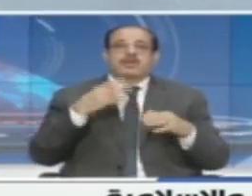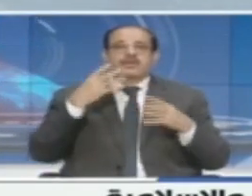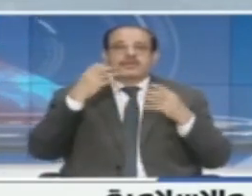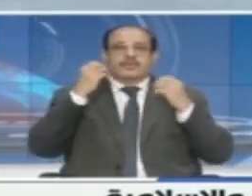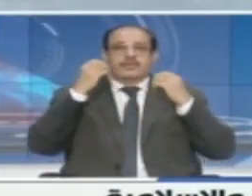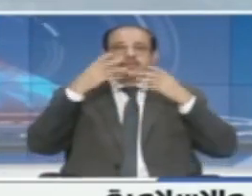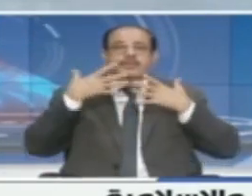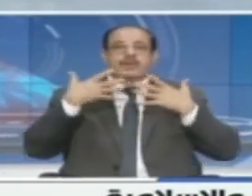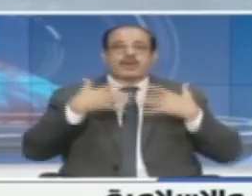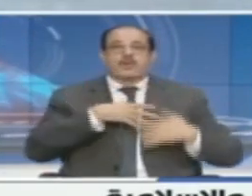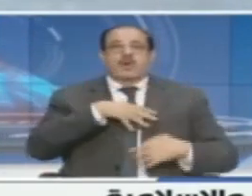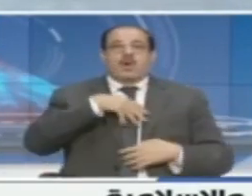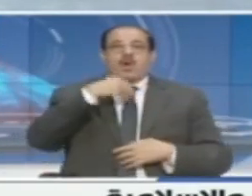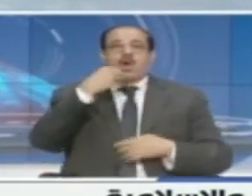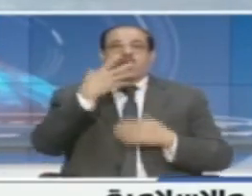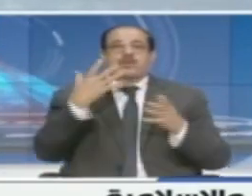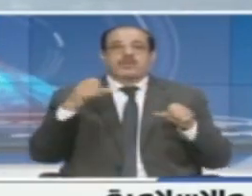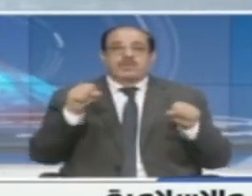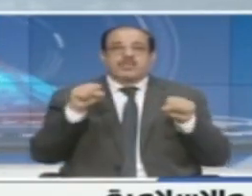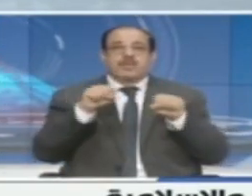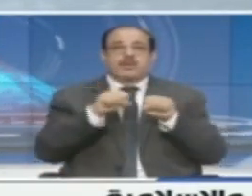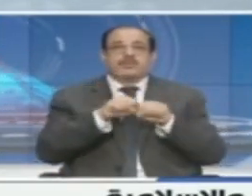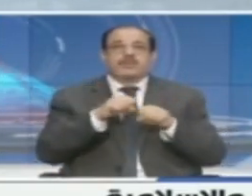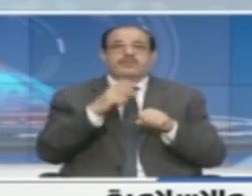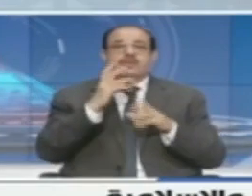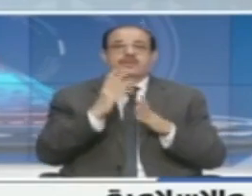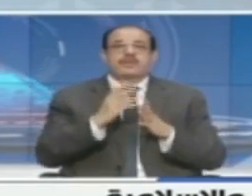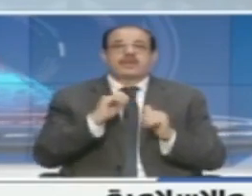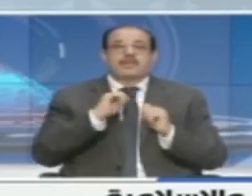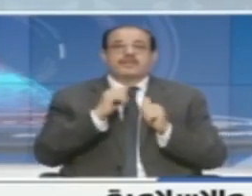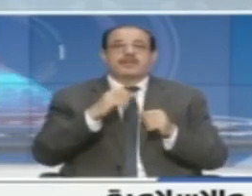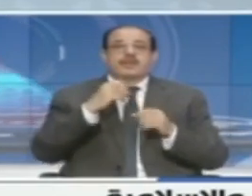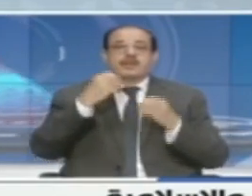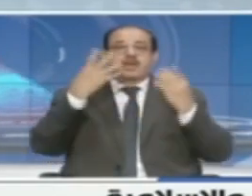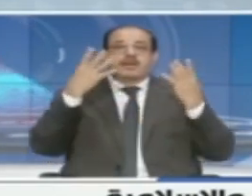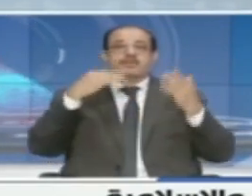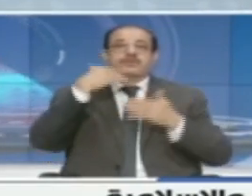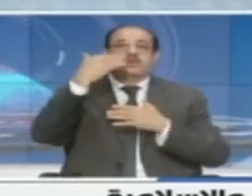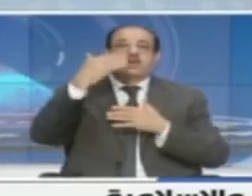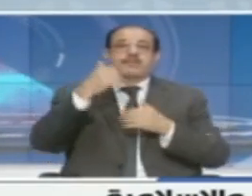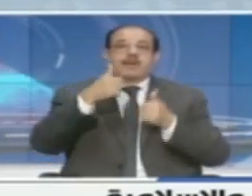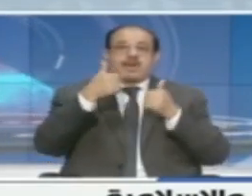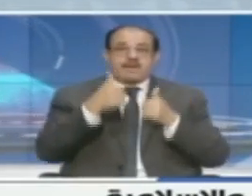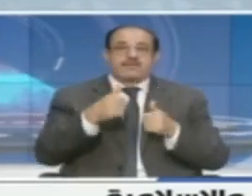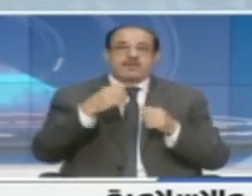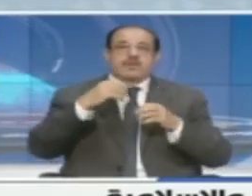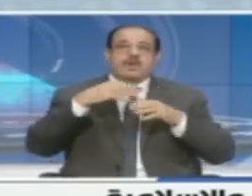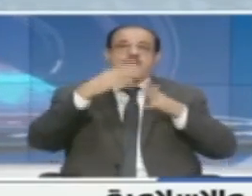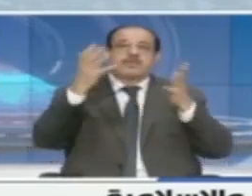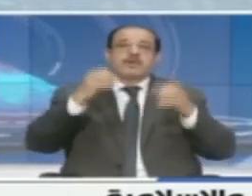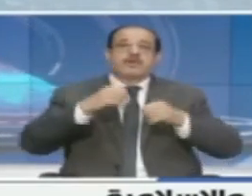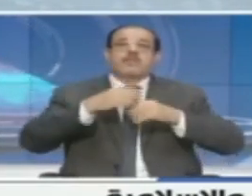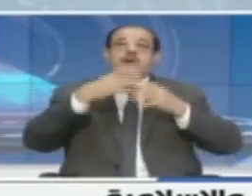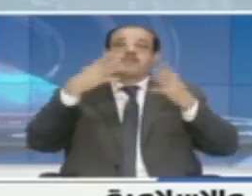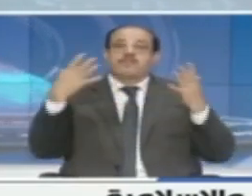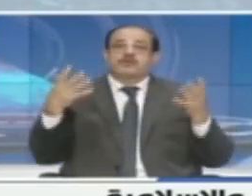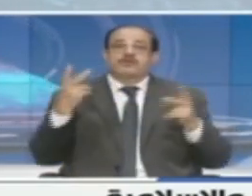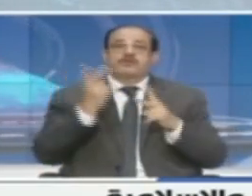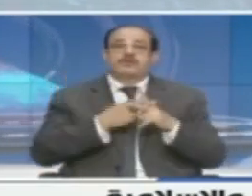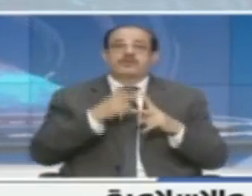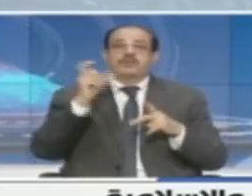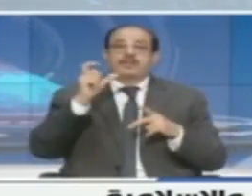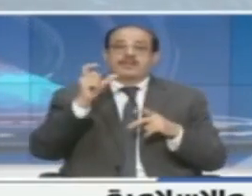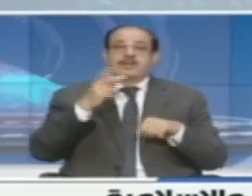فيها أسمى معاني التضامن والترابط، وبأن تكون بداية خير لمستقبل أفضل وغد مشرق